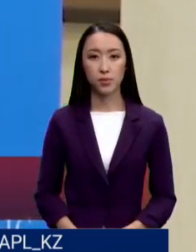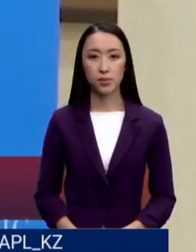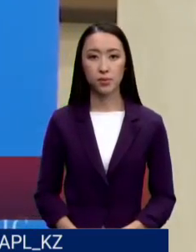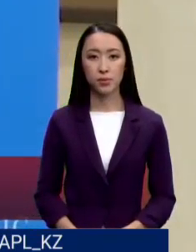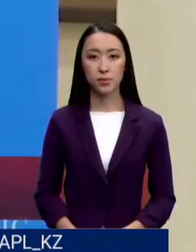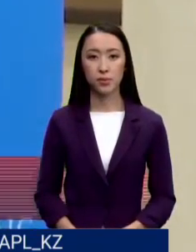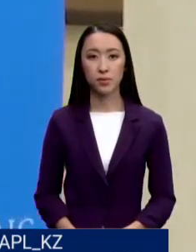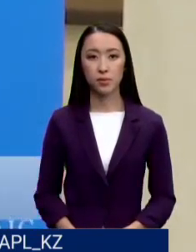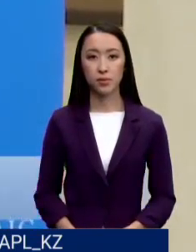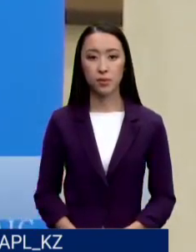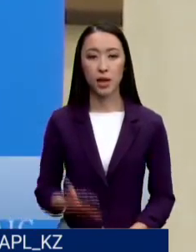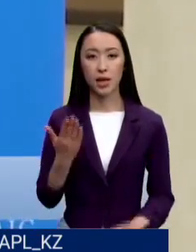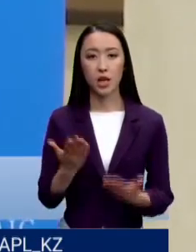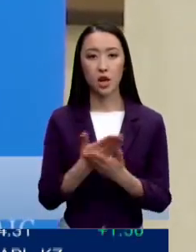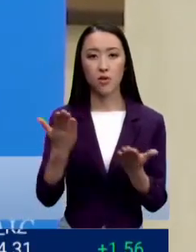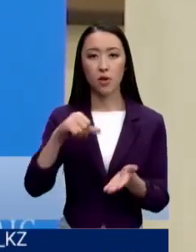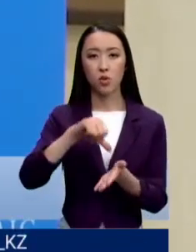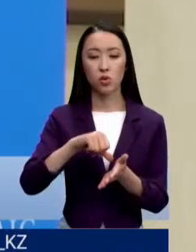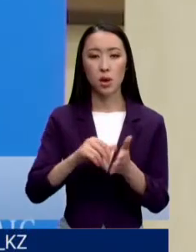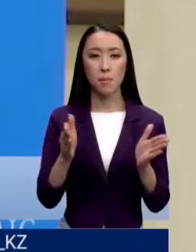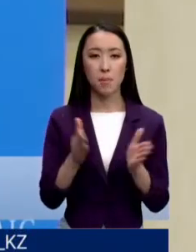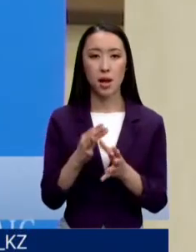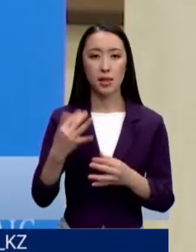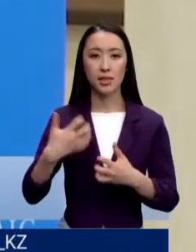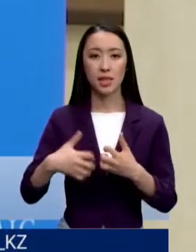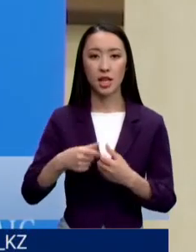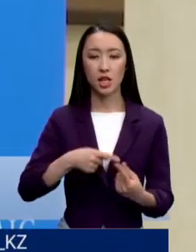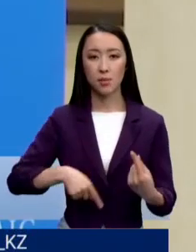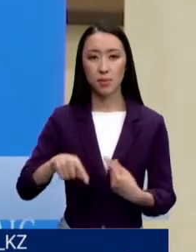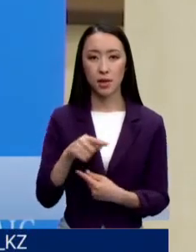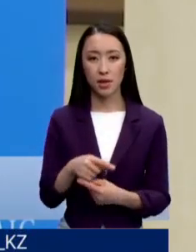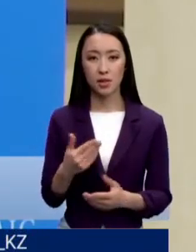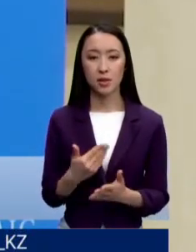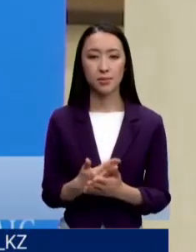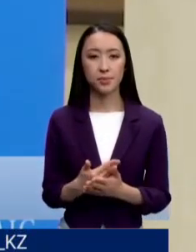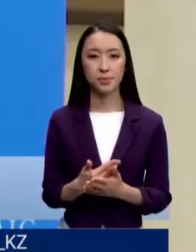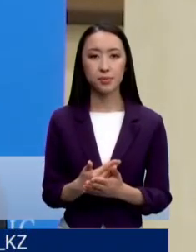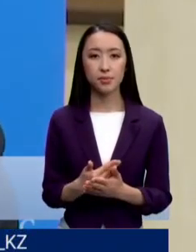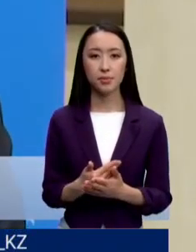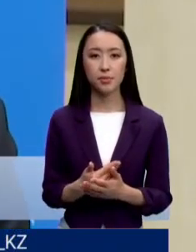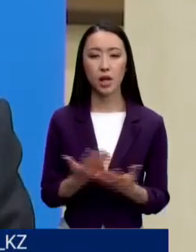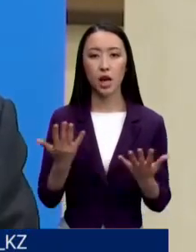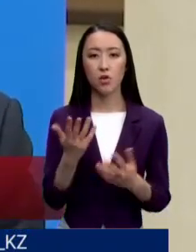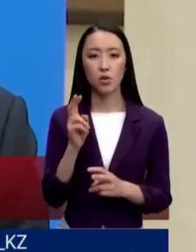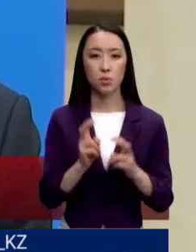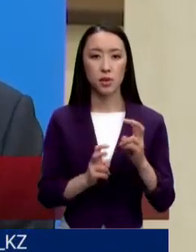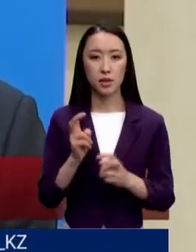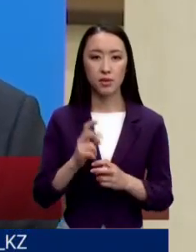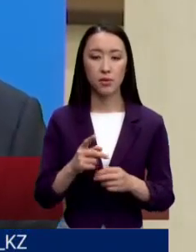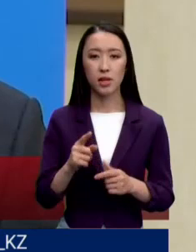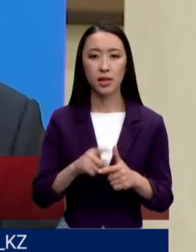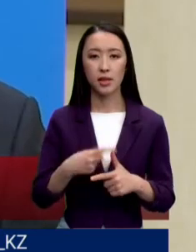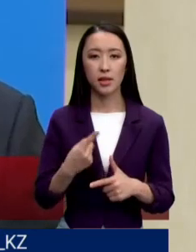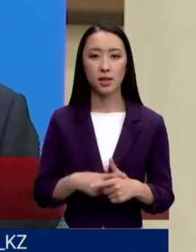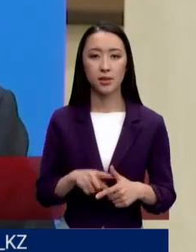Если вы учредитель малого и среднего бизнеса, там какого-то там, я не знаю, предприятия, шиномонтажной какой-то